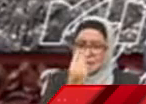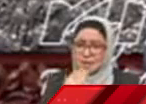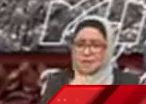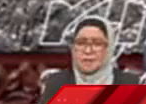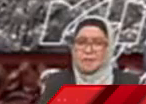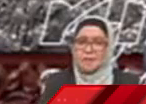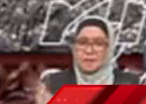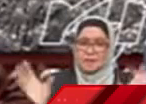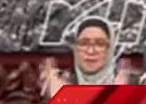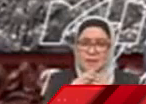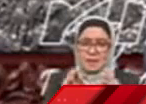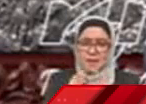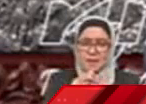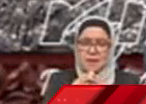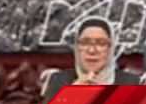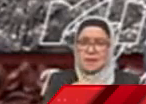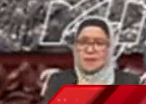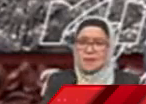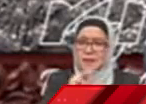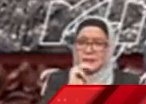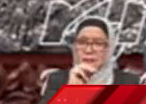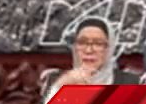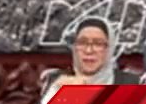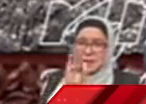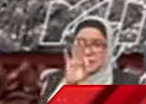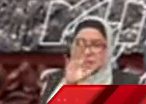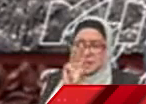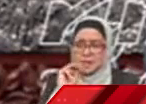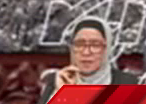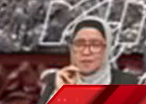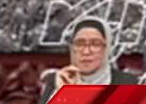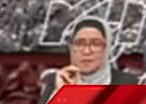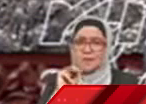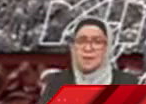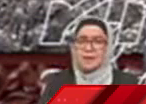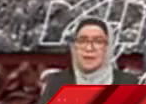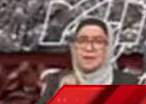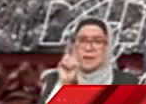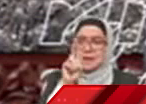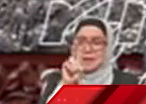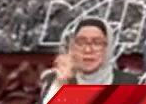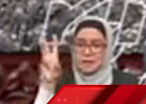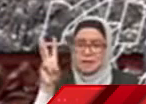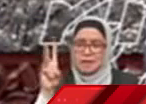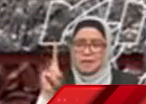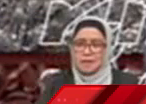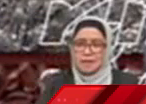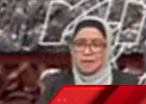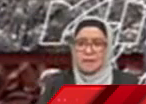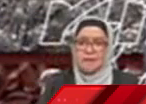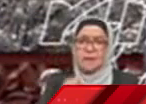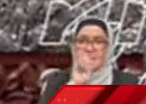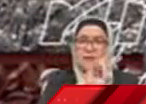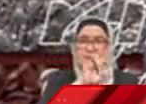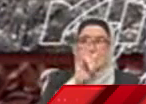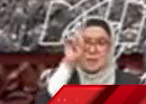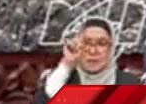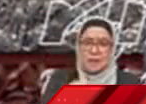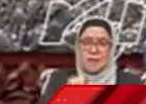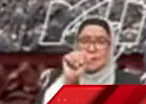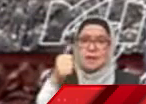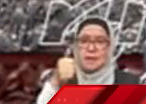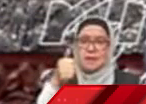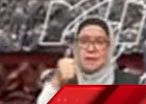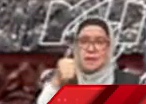ke-36 bilangan 3 objek 2020 pada 27 Oktober 2020